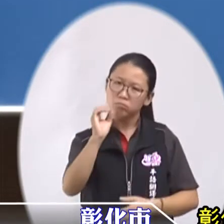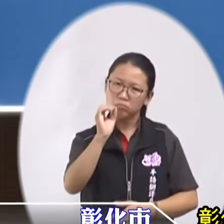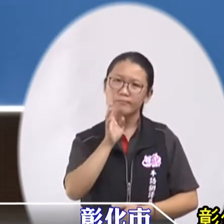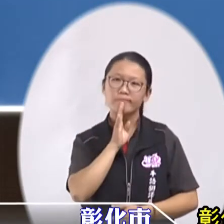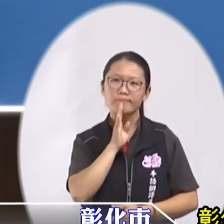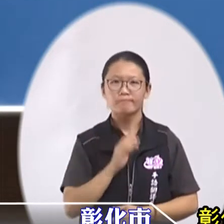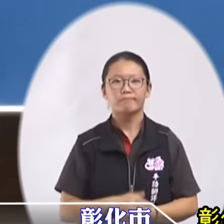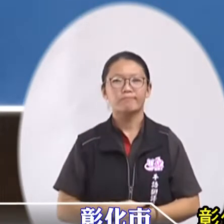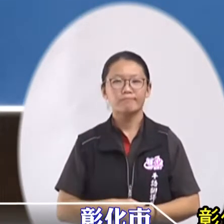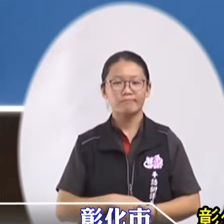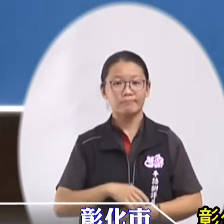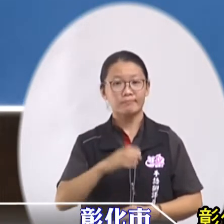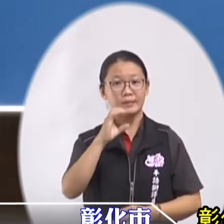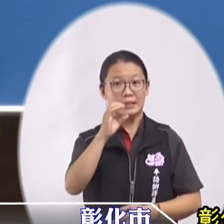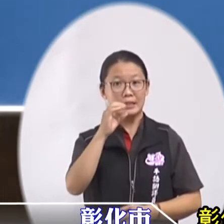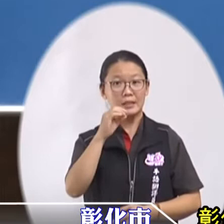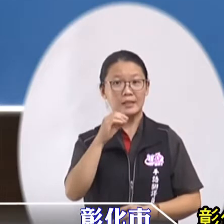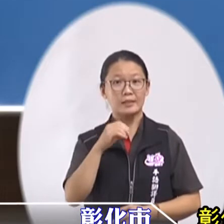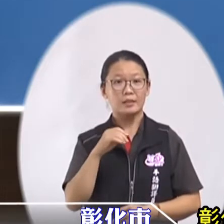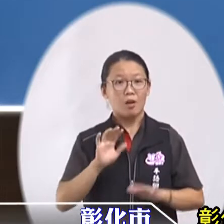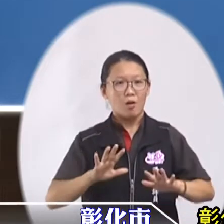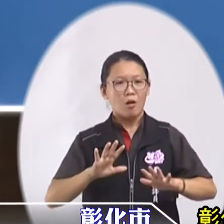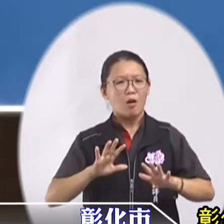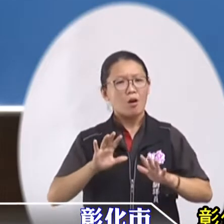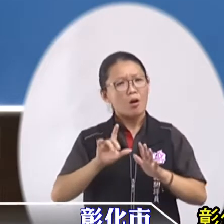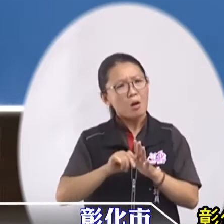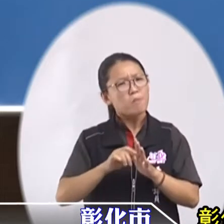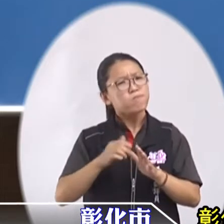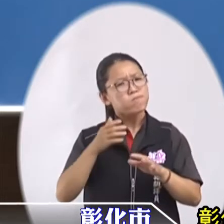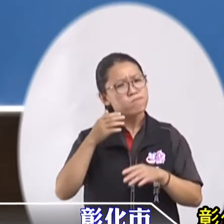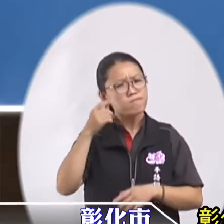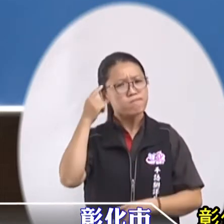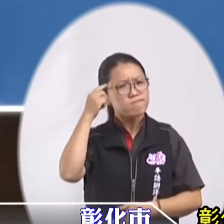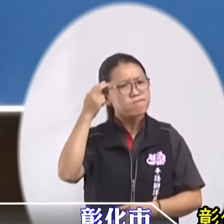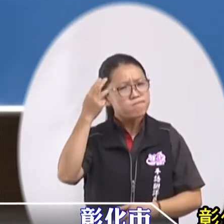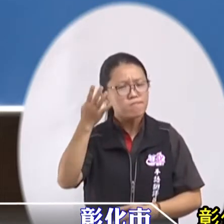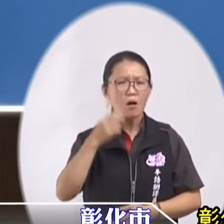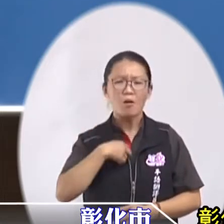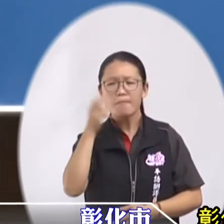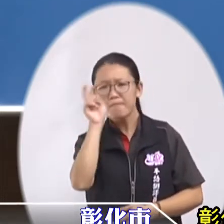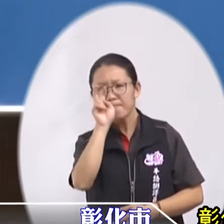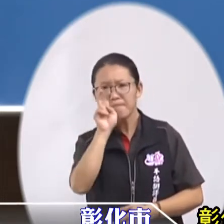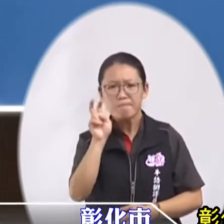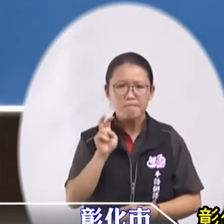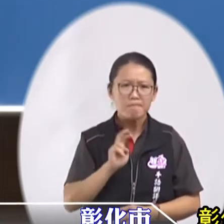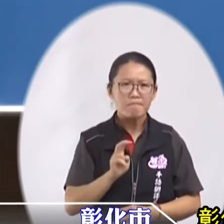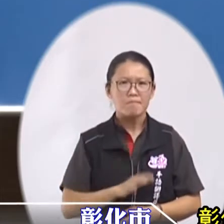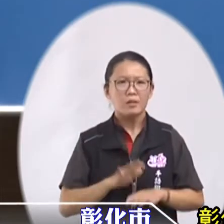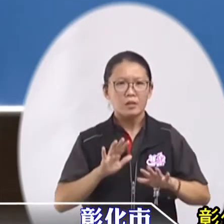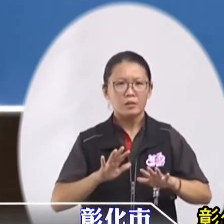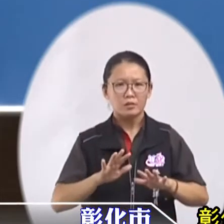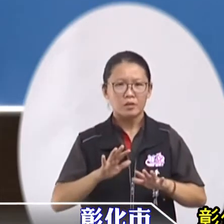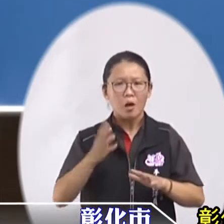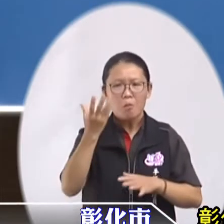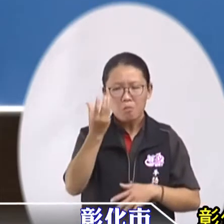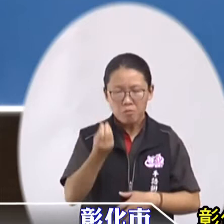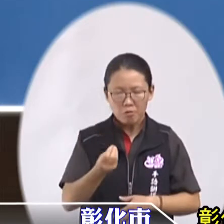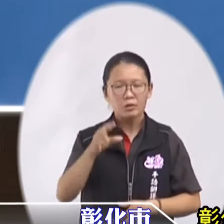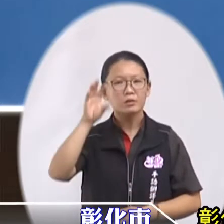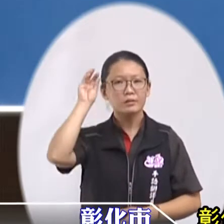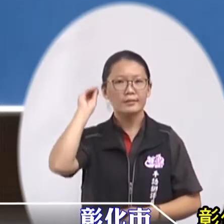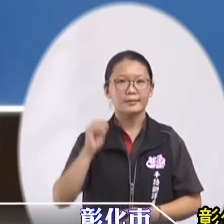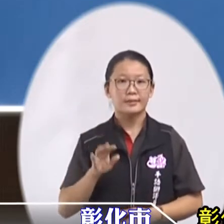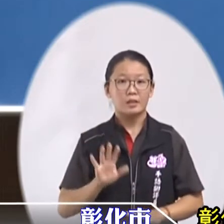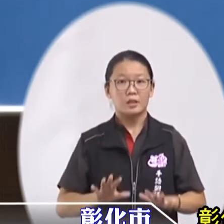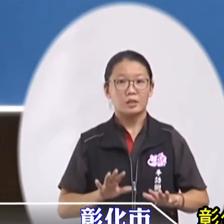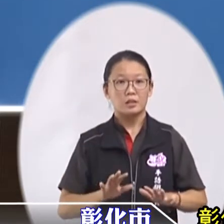在 0.21 哦。那随着时间，我们不断的在做监测哈，它的这个阳性率就会越来越低。那完成筛检数，你